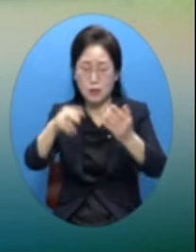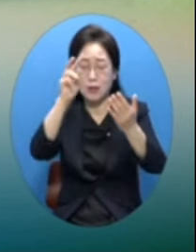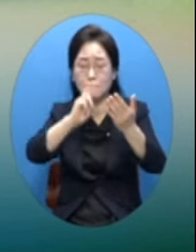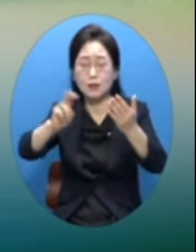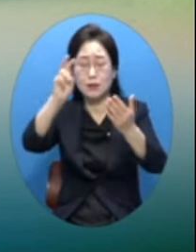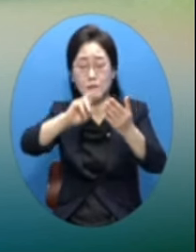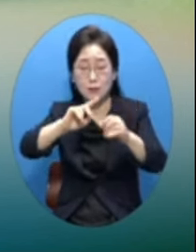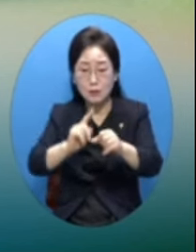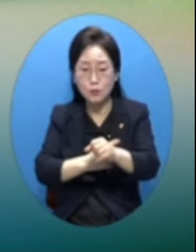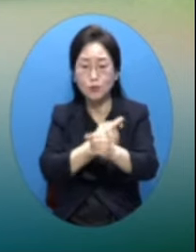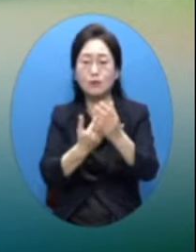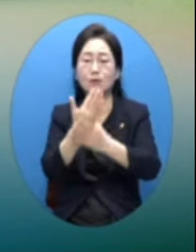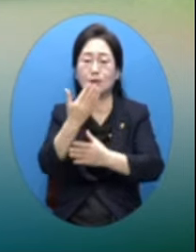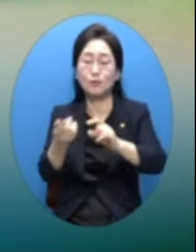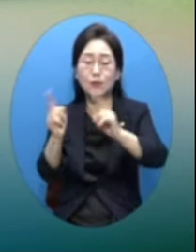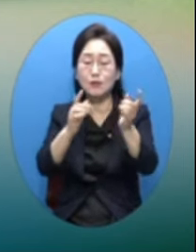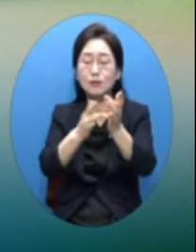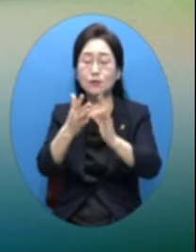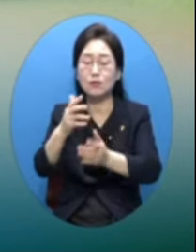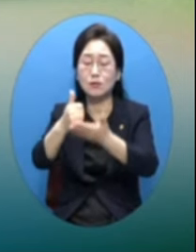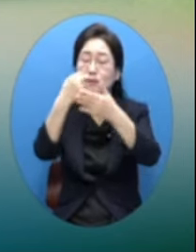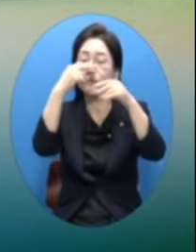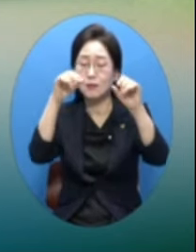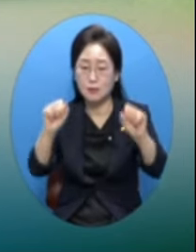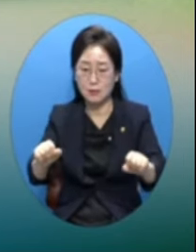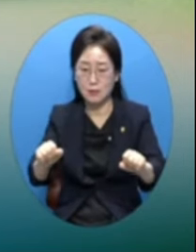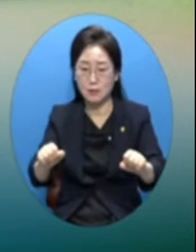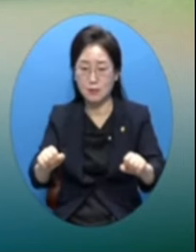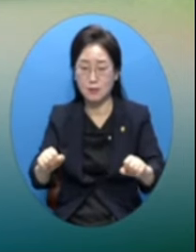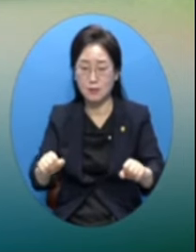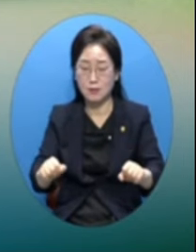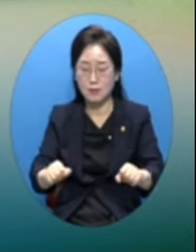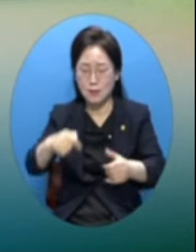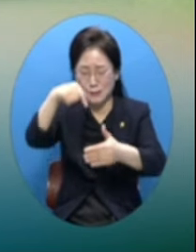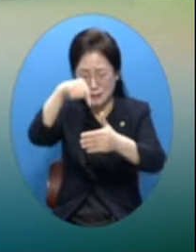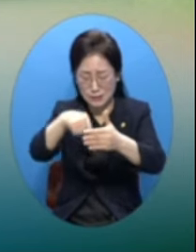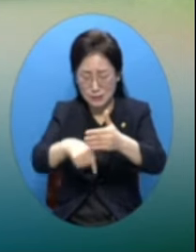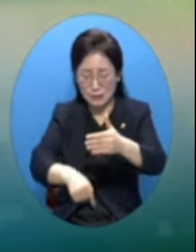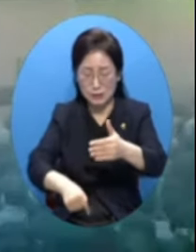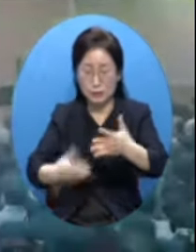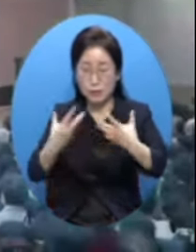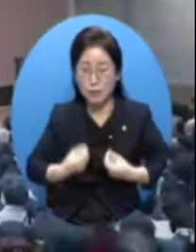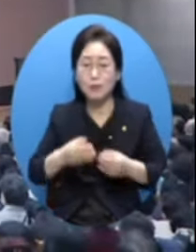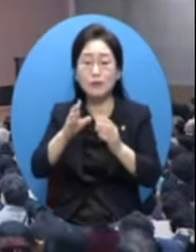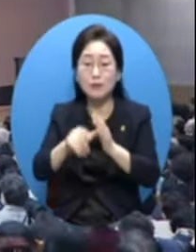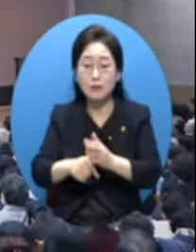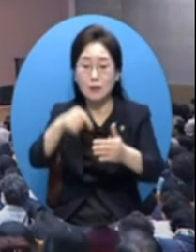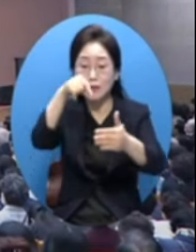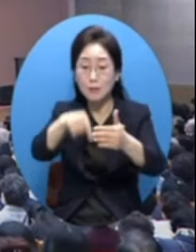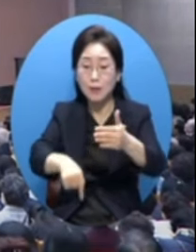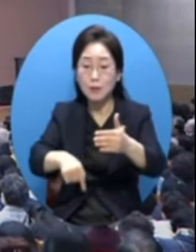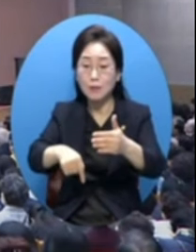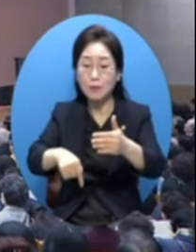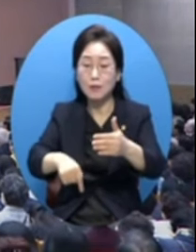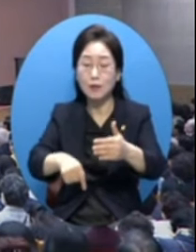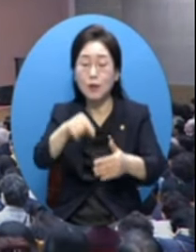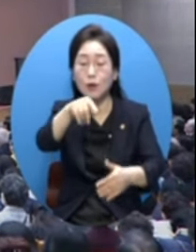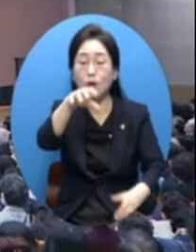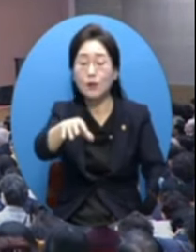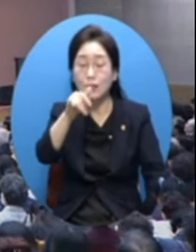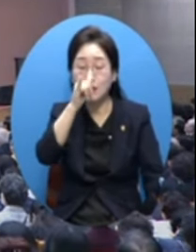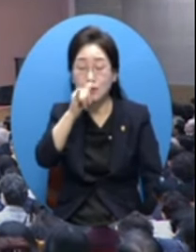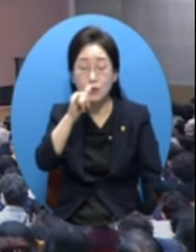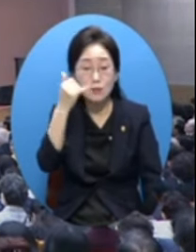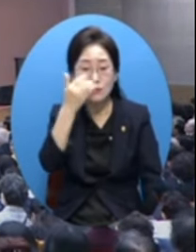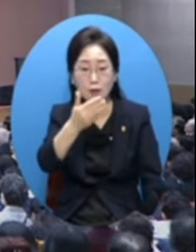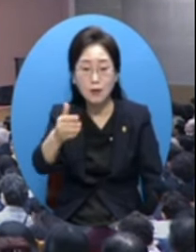부활하신 주님은 살아계셨다. 그 가장 깊은 절망의 순간 주님께서 그 마음 가운데 거기 너 있었느냐 그때 주님